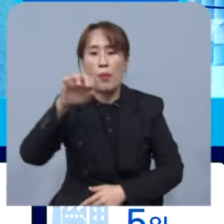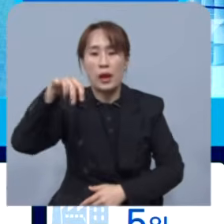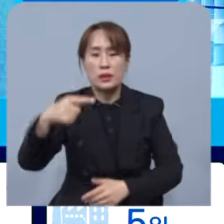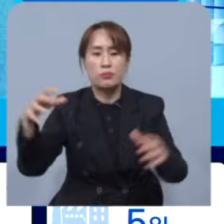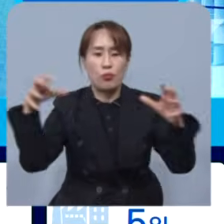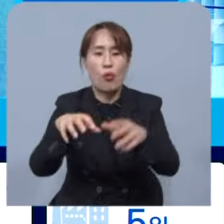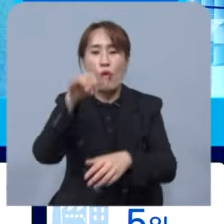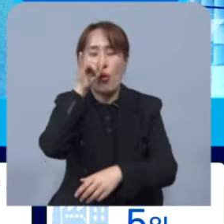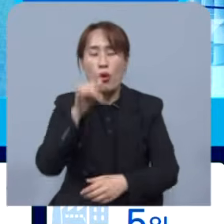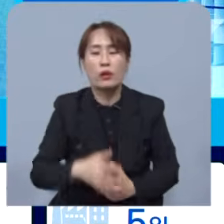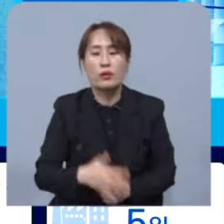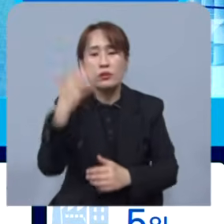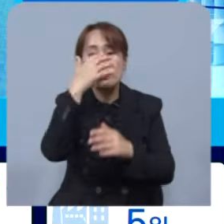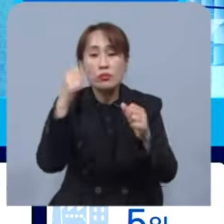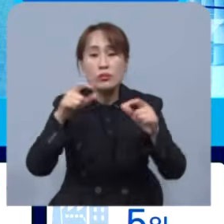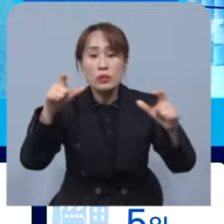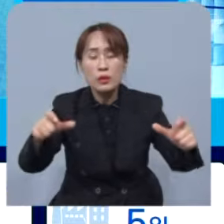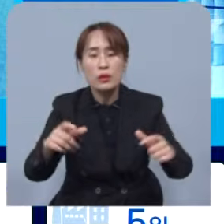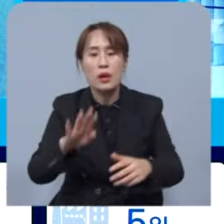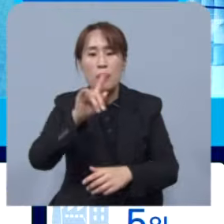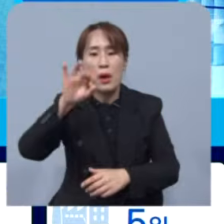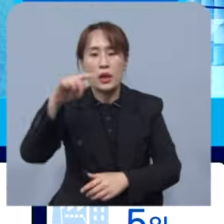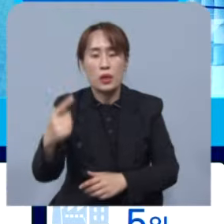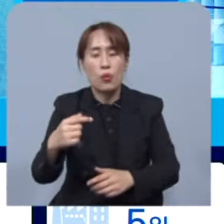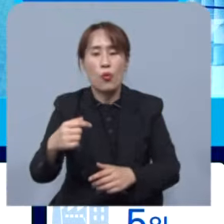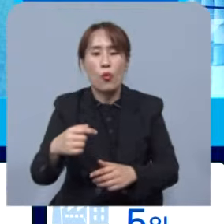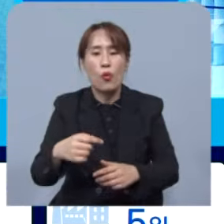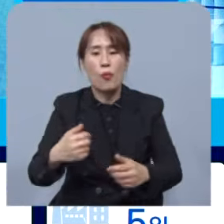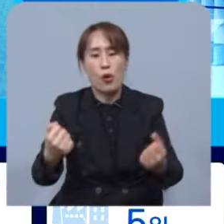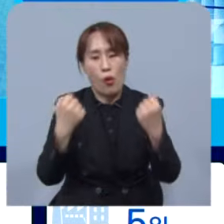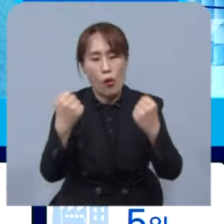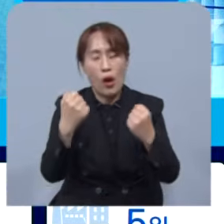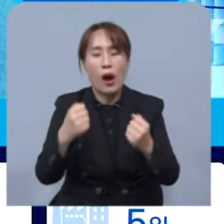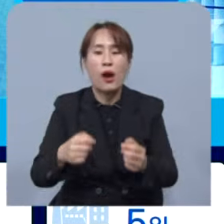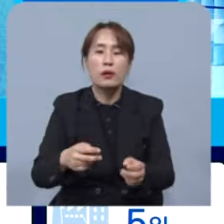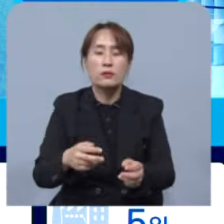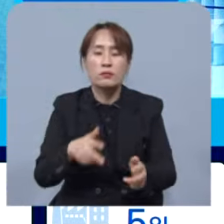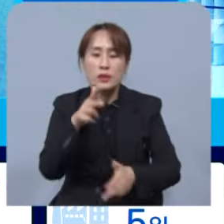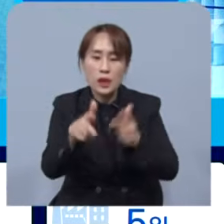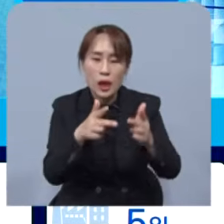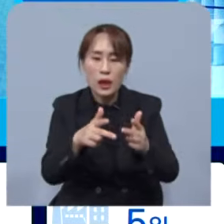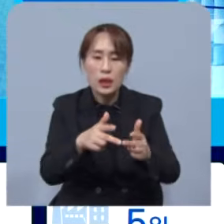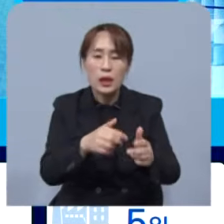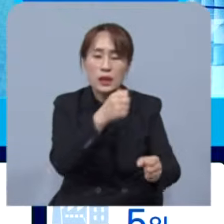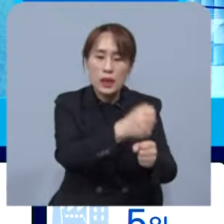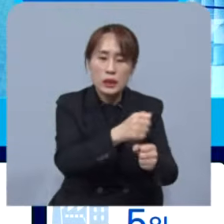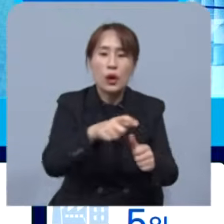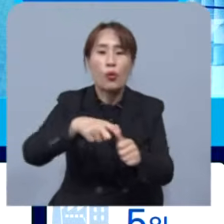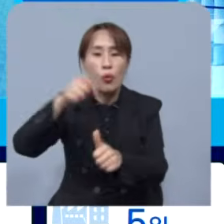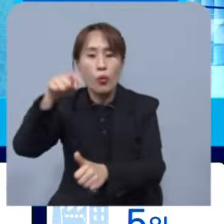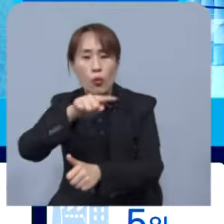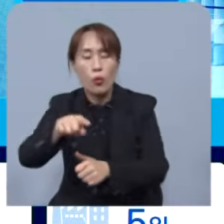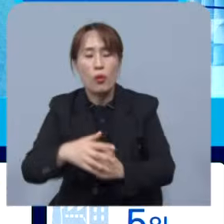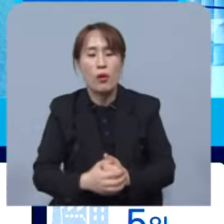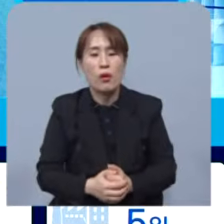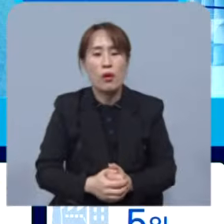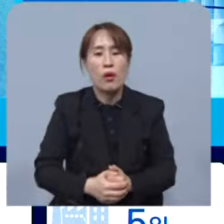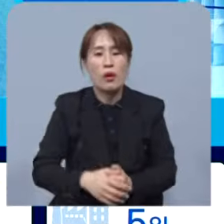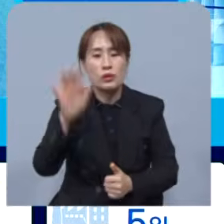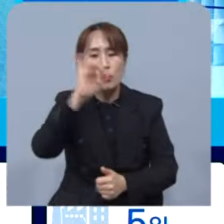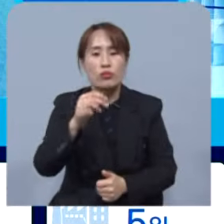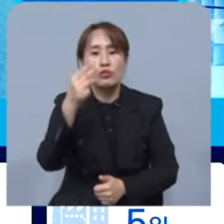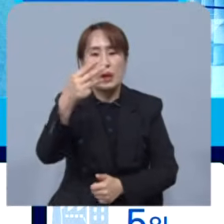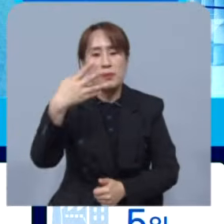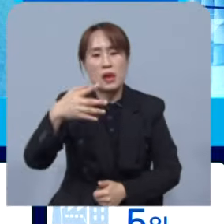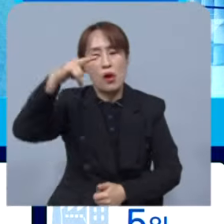집적되어 있습니다. 충북은 바이오헬스 산업의 생산, 고용 수준에서도 3, 4위의